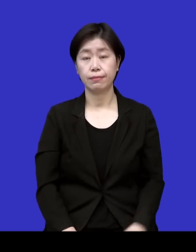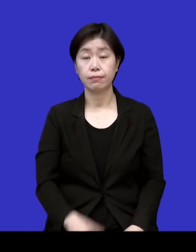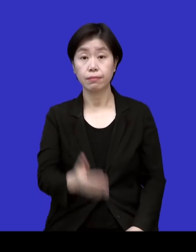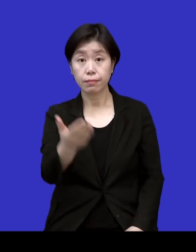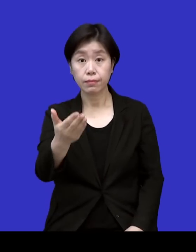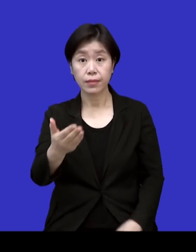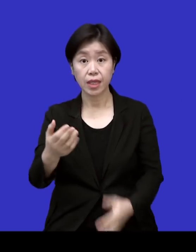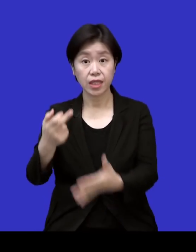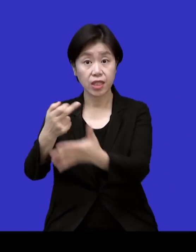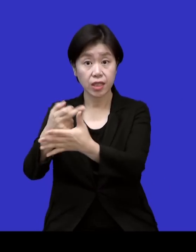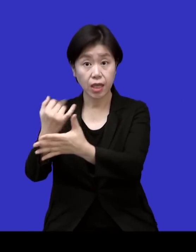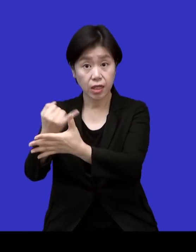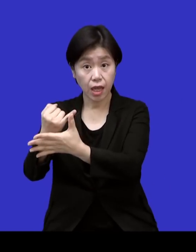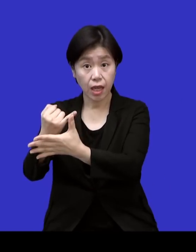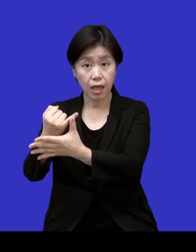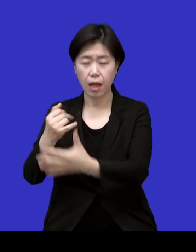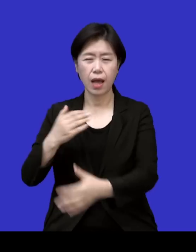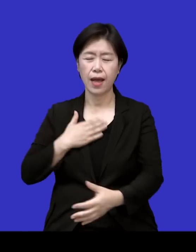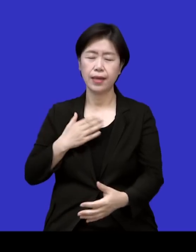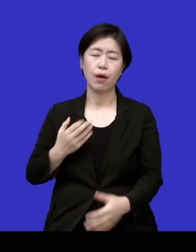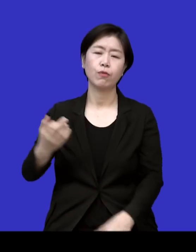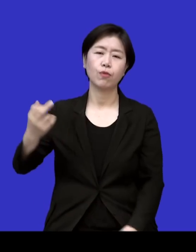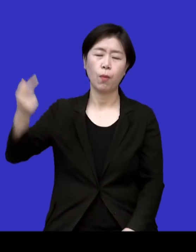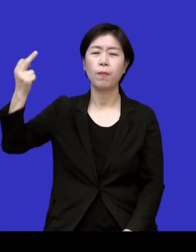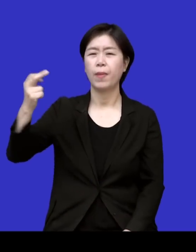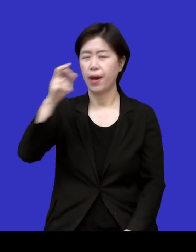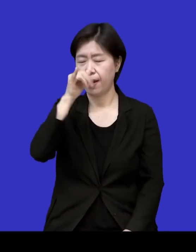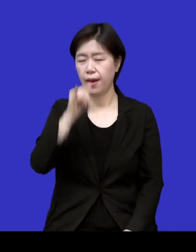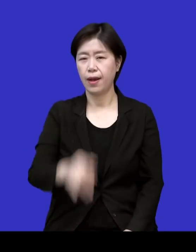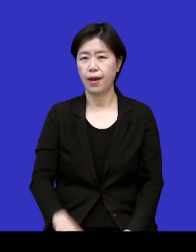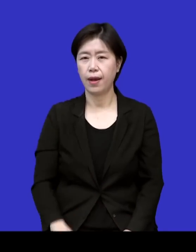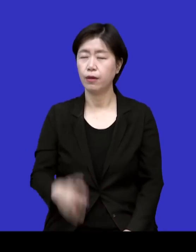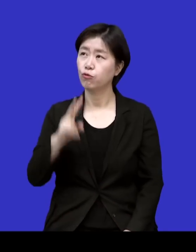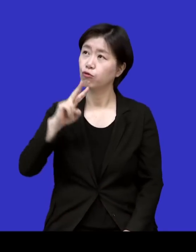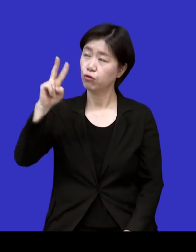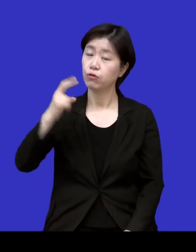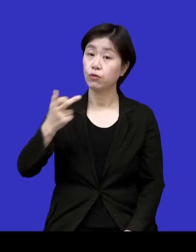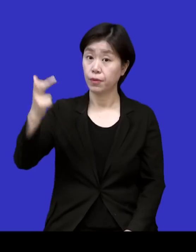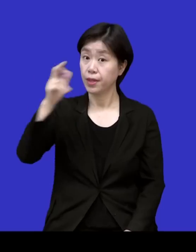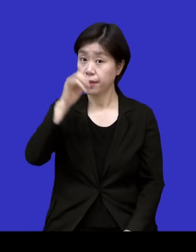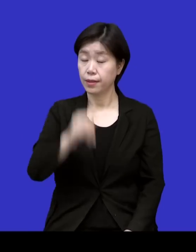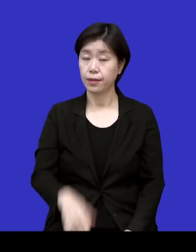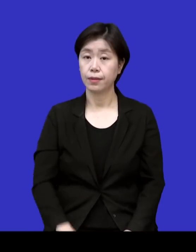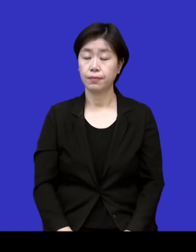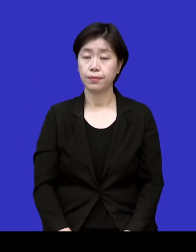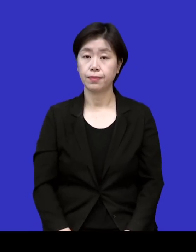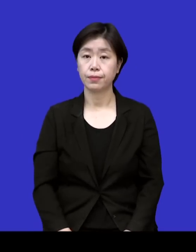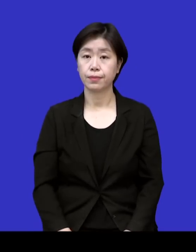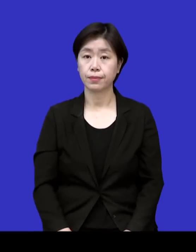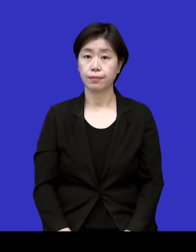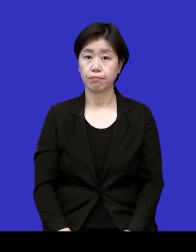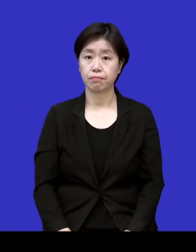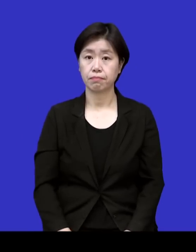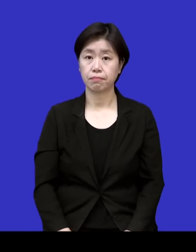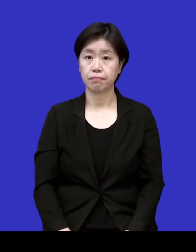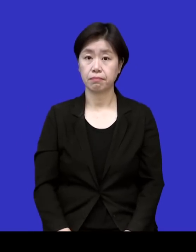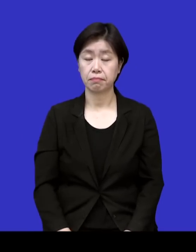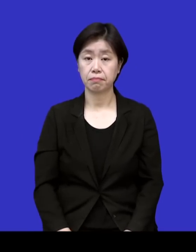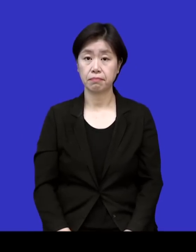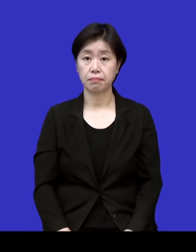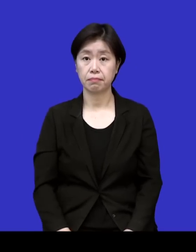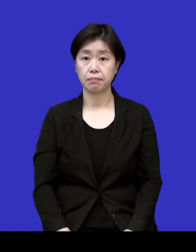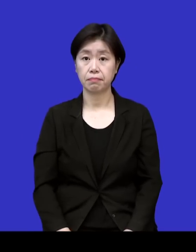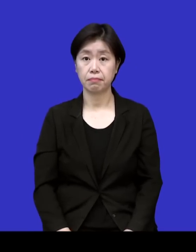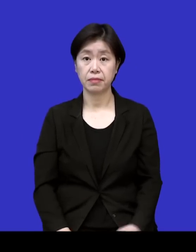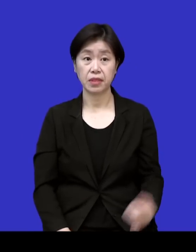첫째였어요? 오빠가 있었는데 그렇죠. 오빠도 이제 절 어렸으니까 아, 2살 그렇죠. 터울에. 네. 그럼 이제 저희를 보면 엄마는